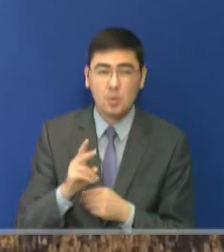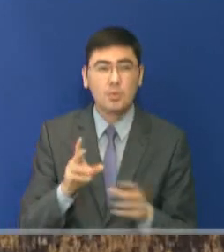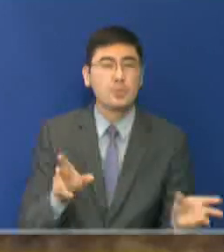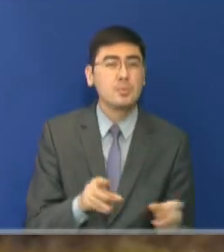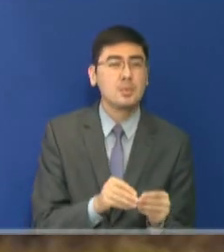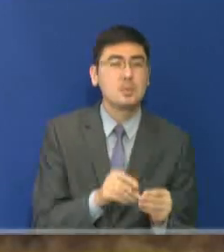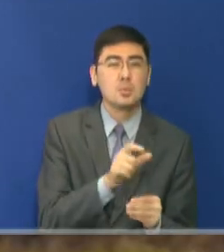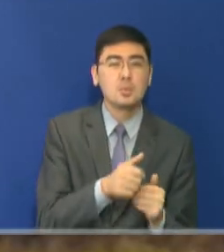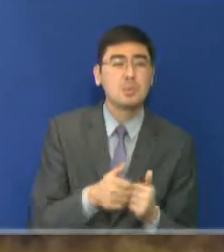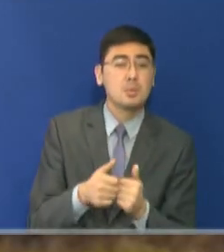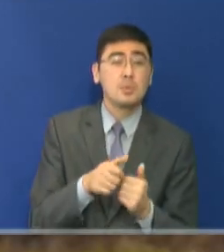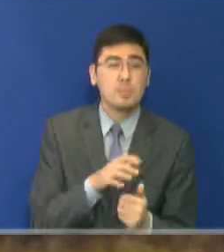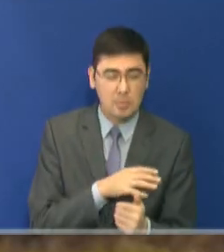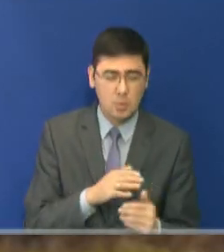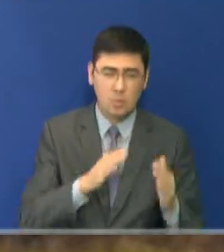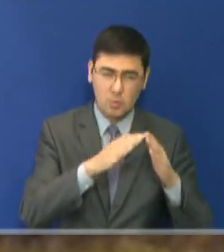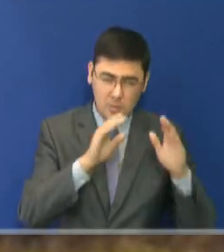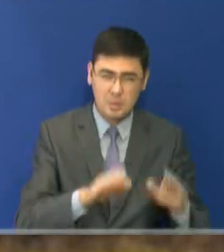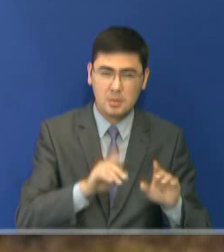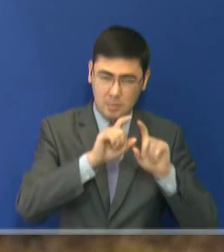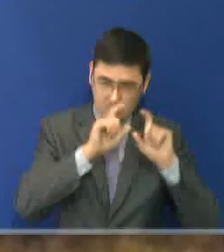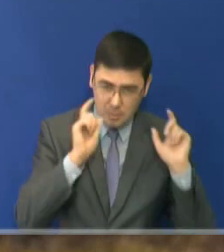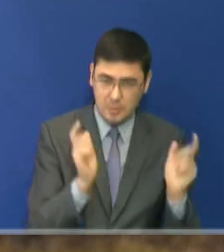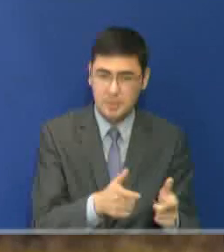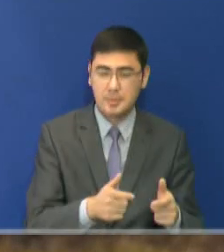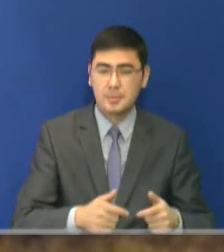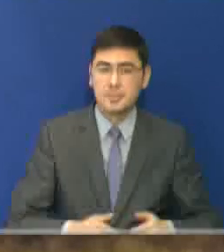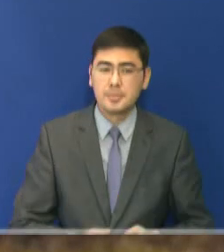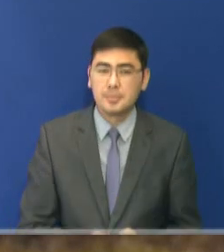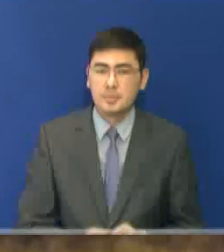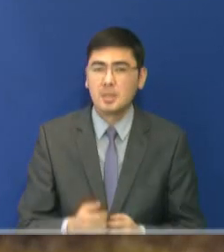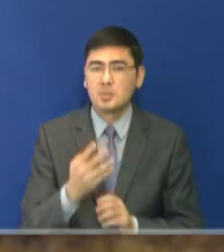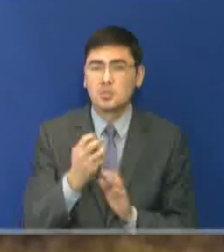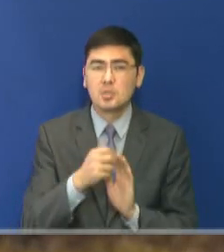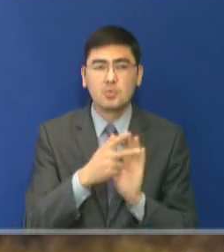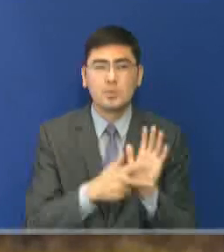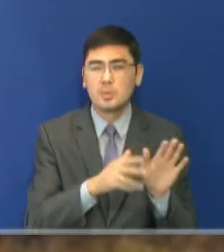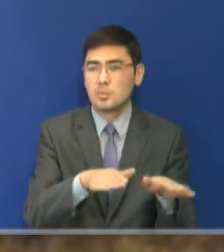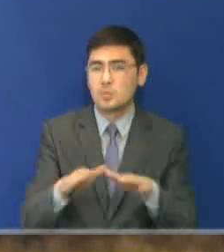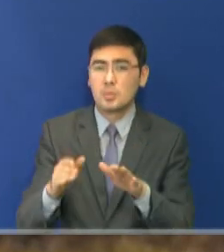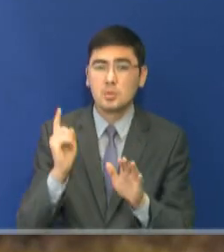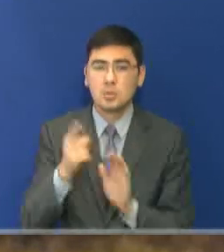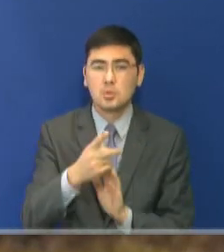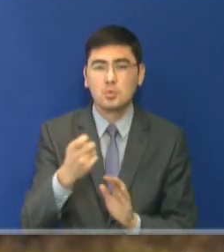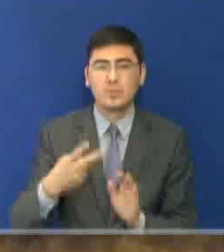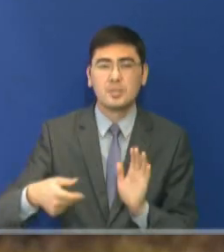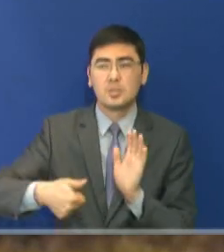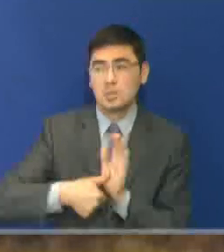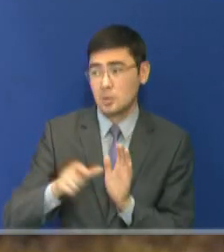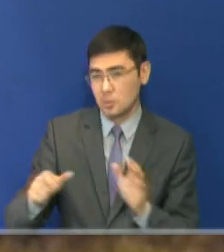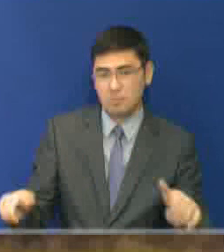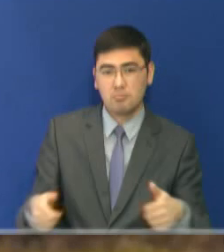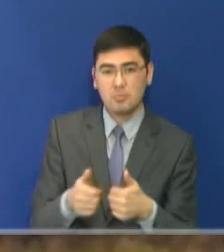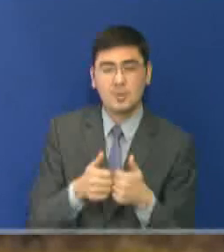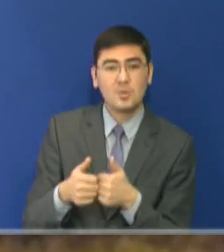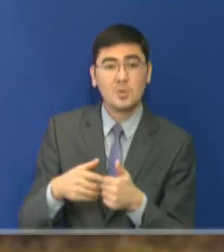условиях. Находятся у нас на контроле 418 очагов с 1126 контактными. Вот эти все